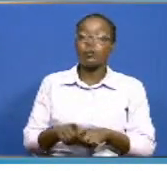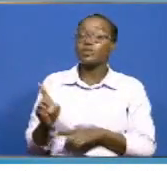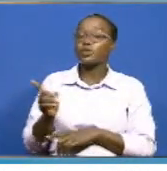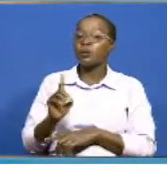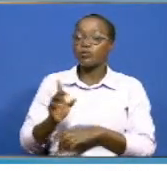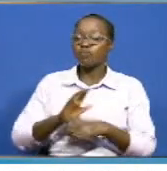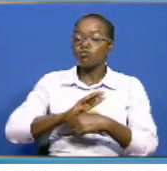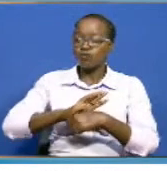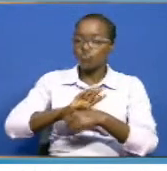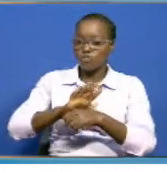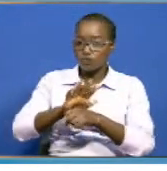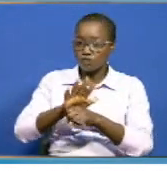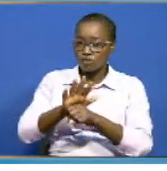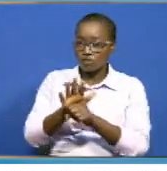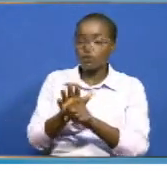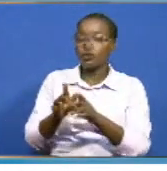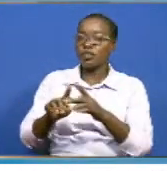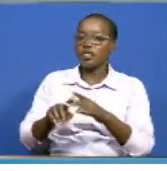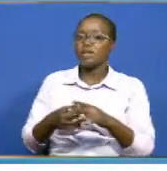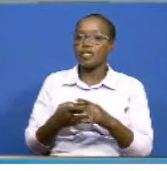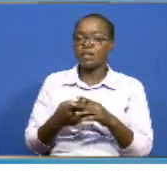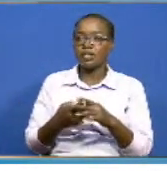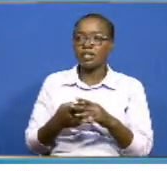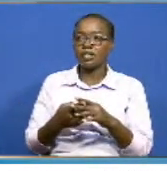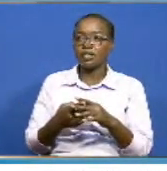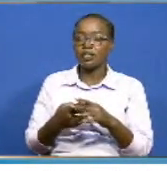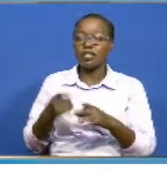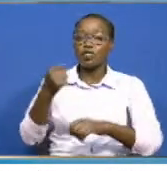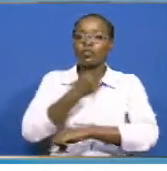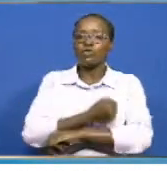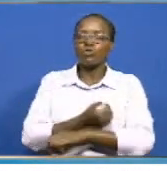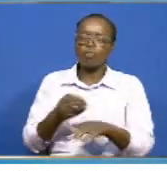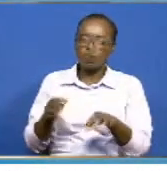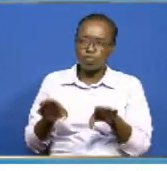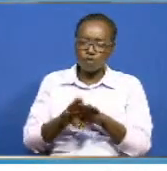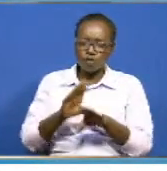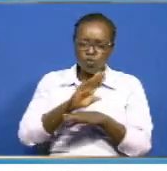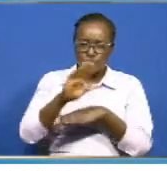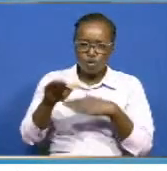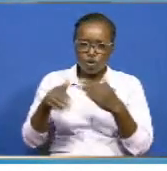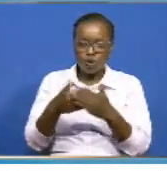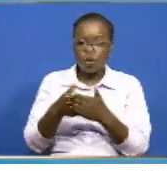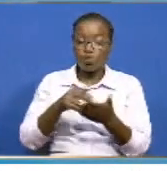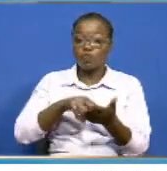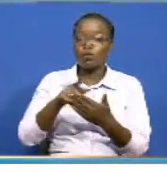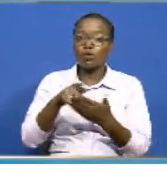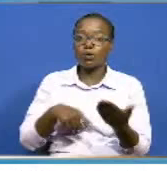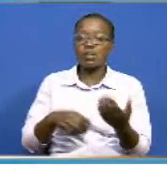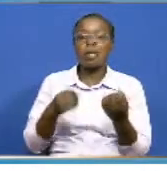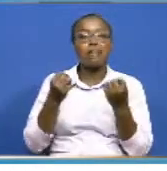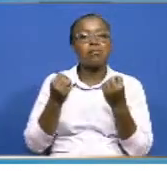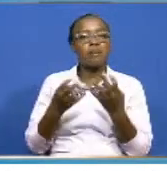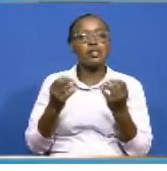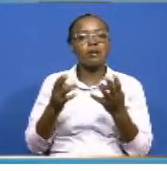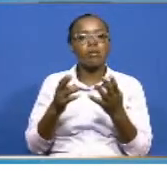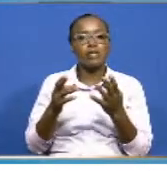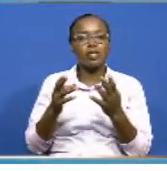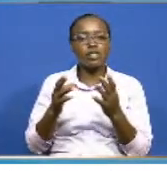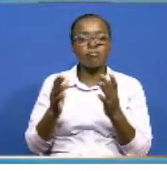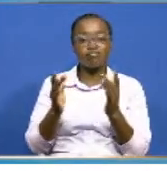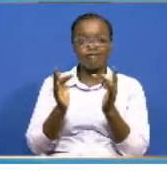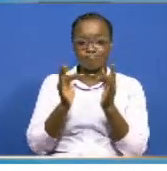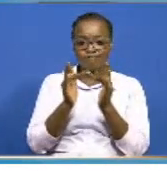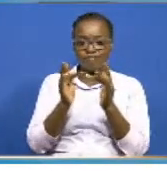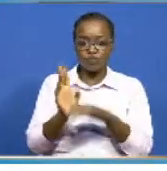la COVID-19 ilibisha hodi humu nchini, shule zilifungwa, na hivyo basi kumaanisha ya kwamba wengi walitakiwa kutumia mitandao kupata